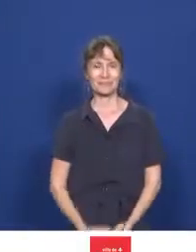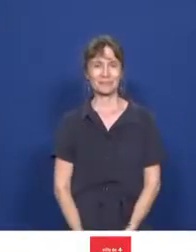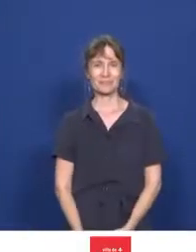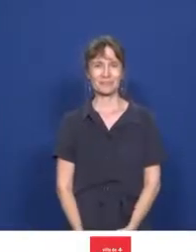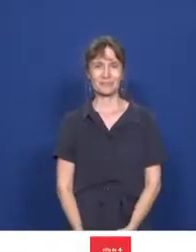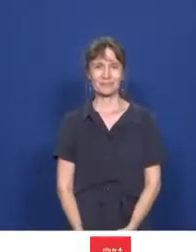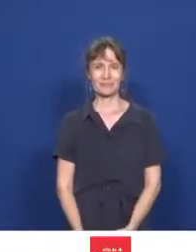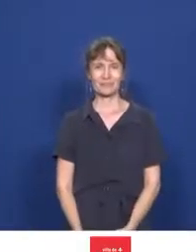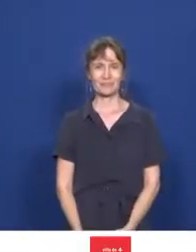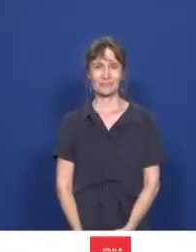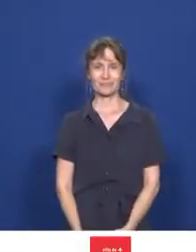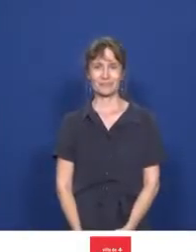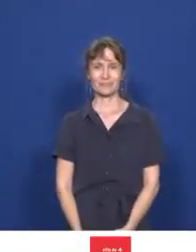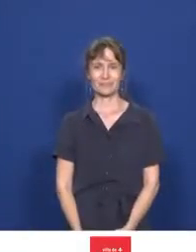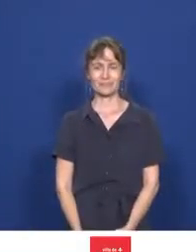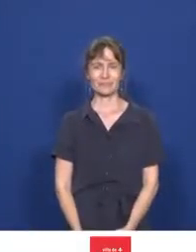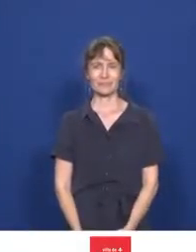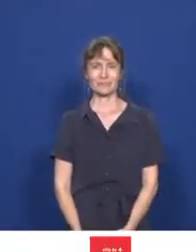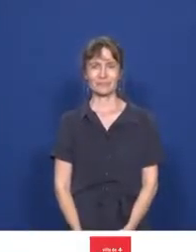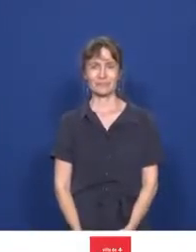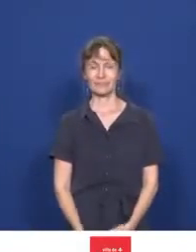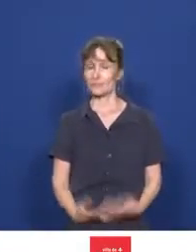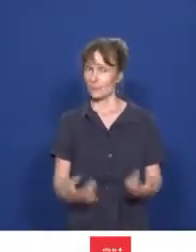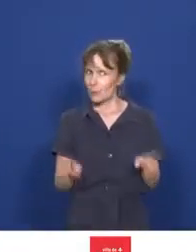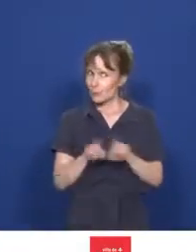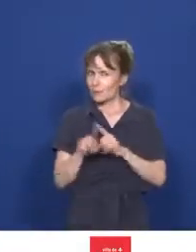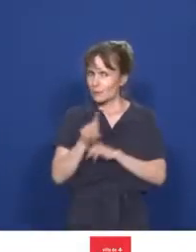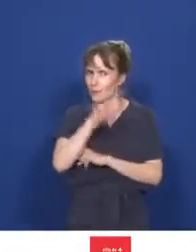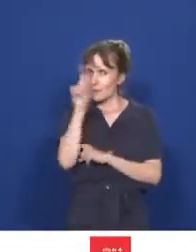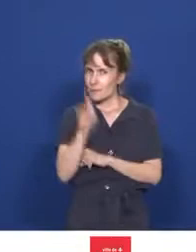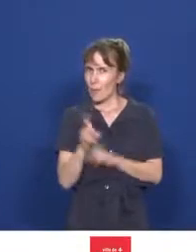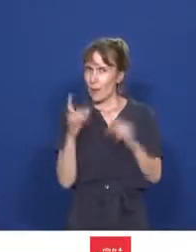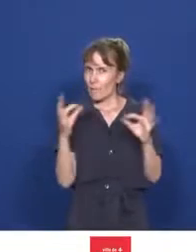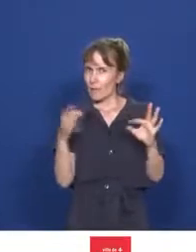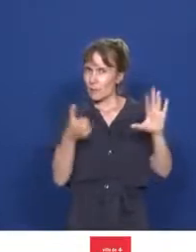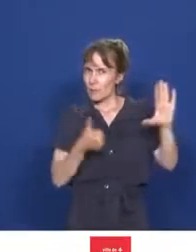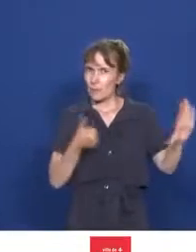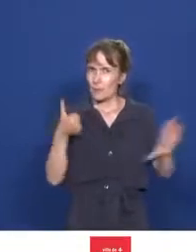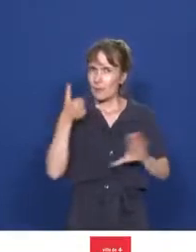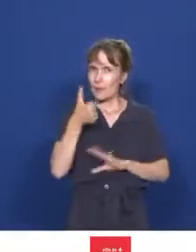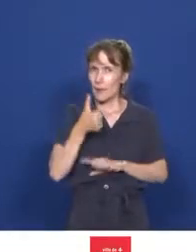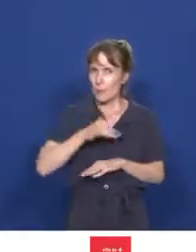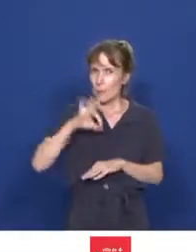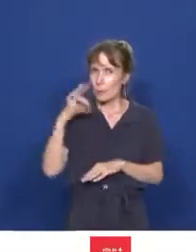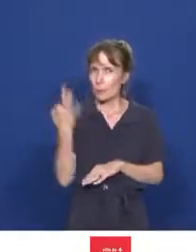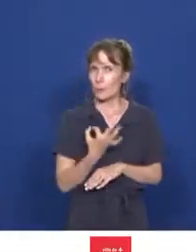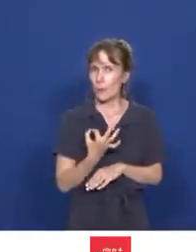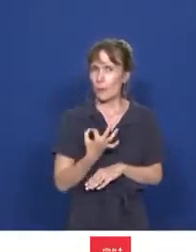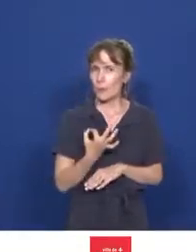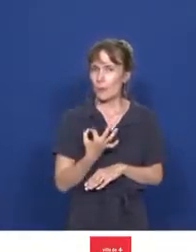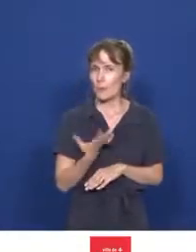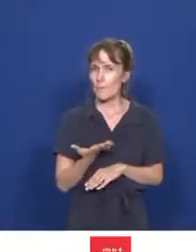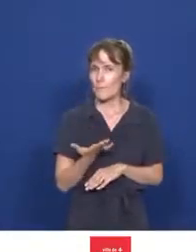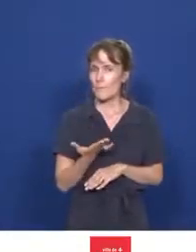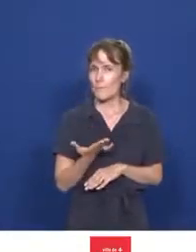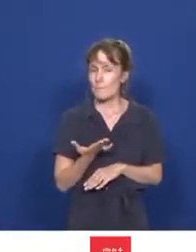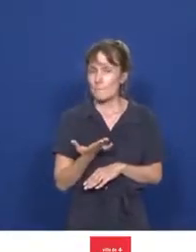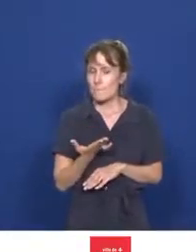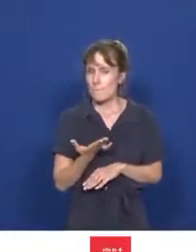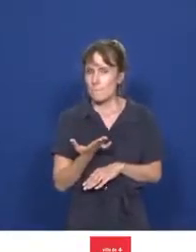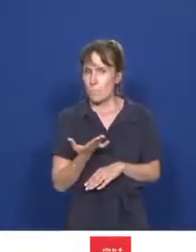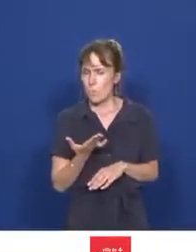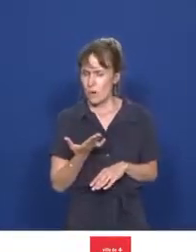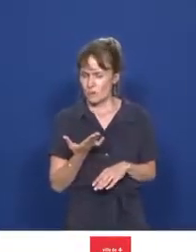l'avez tout à l'heure affiché, sur les 61% de... Alors, je ne mets pas en cause les calculs, mais j'aimerais